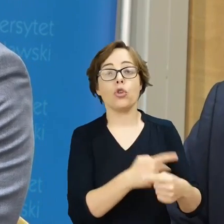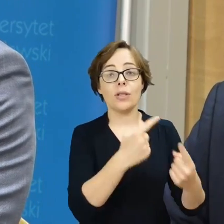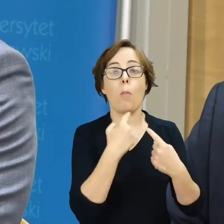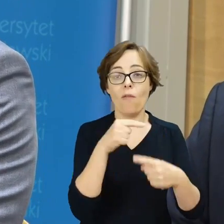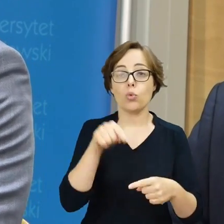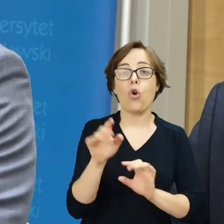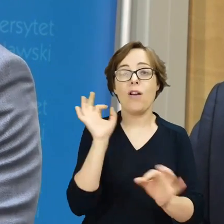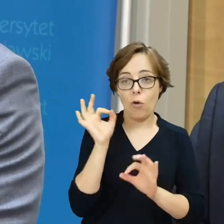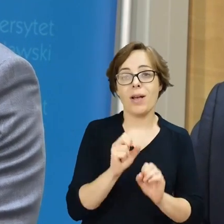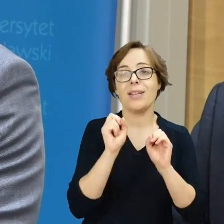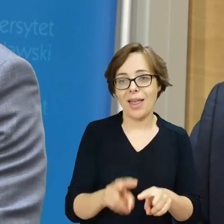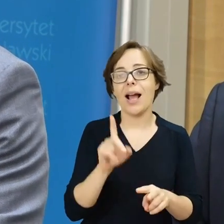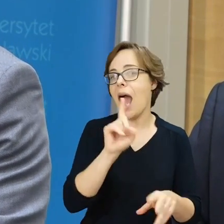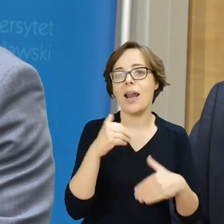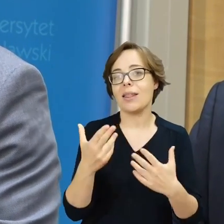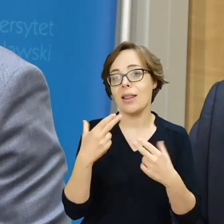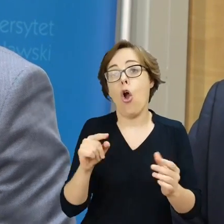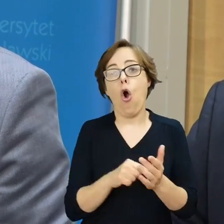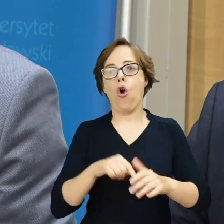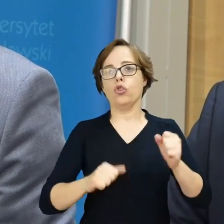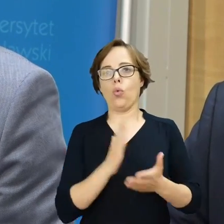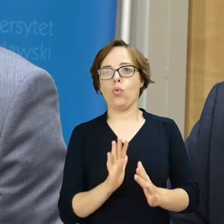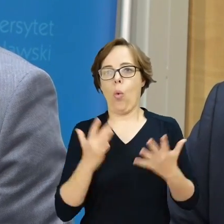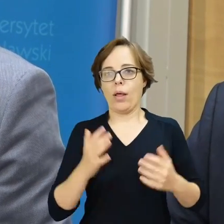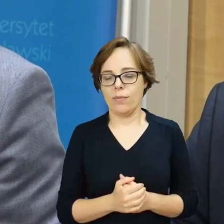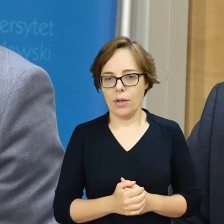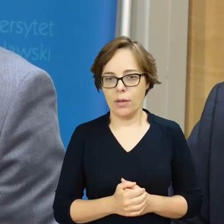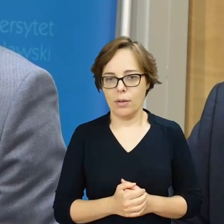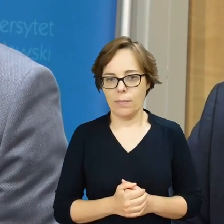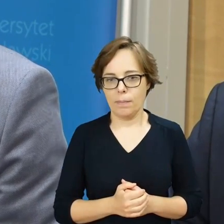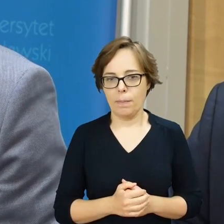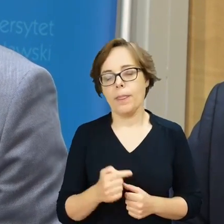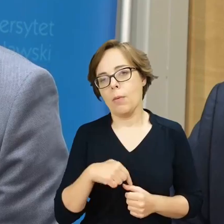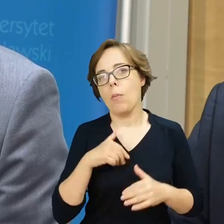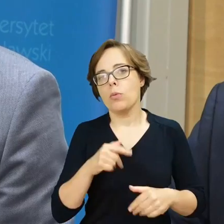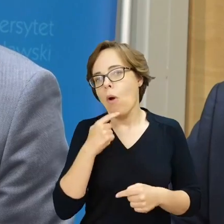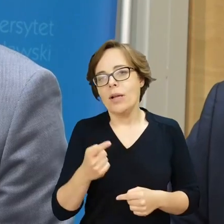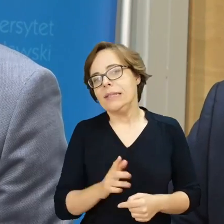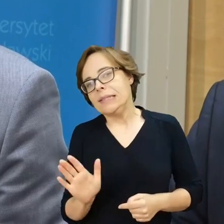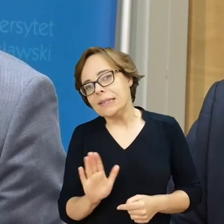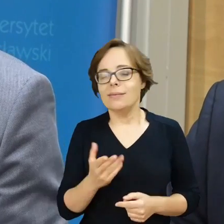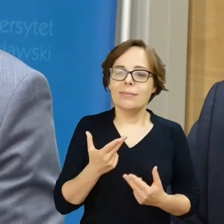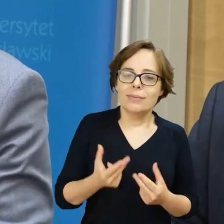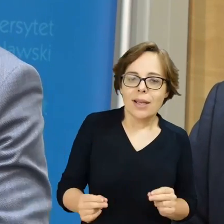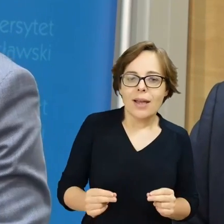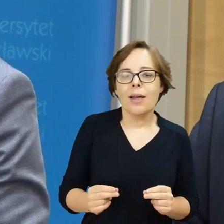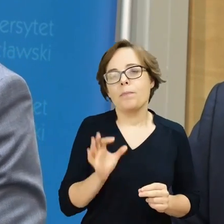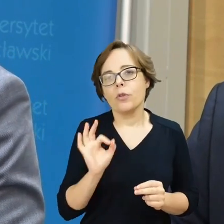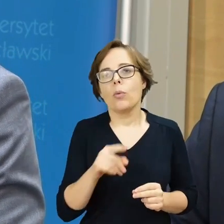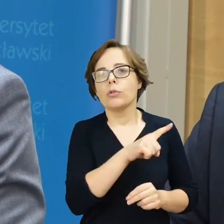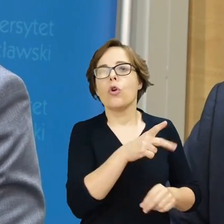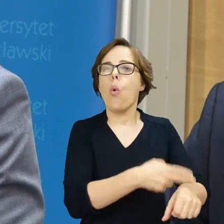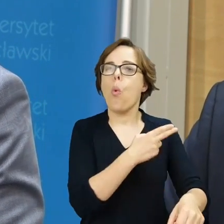i to. No to możemy powiedzieć tak, no trochę jesteśmy związani tym, co zrobił organ. Możemy powiedzieć nie, to no, uchylimy decyzję często nie